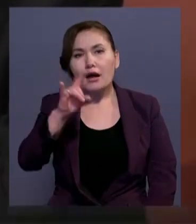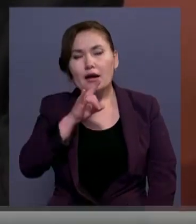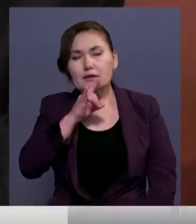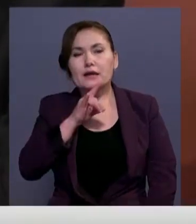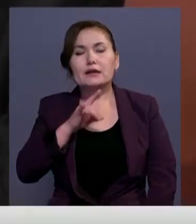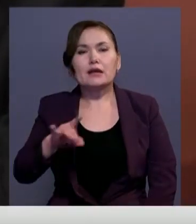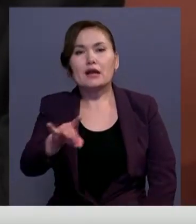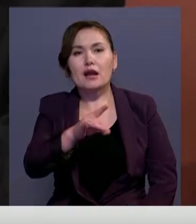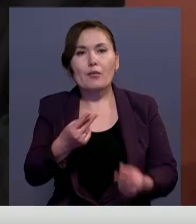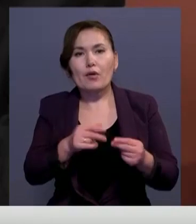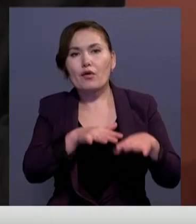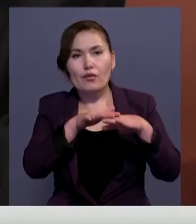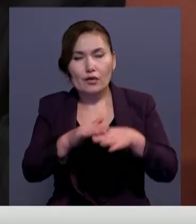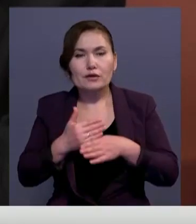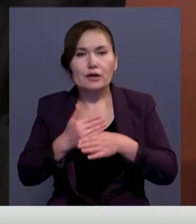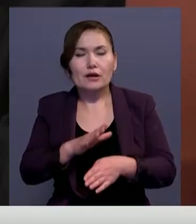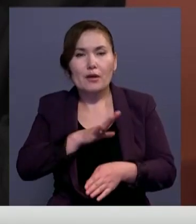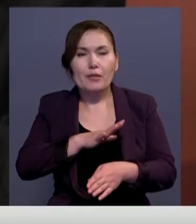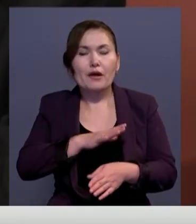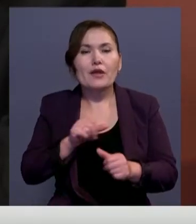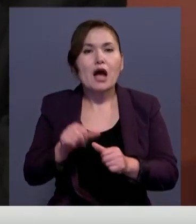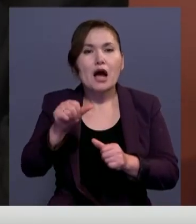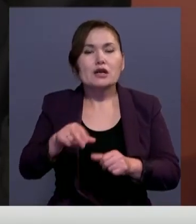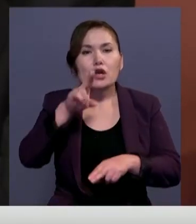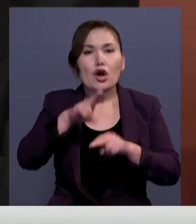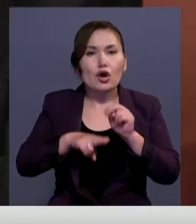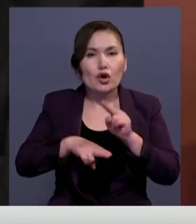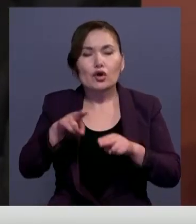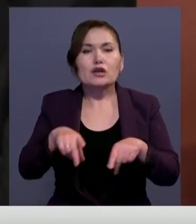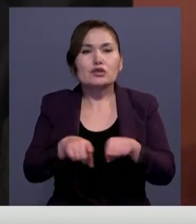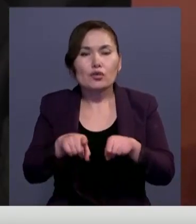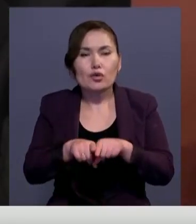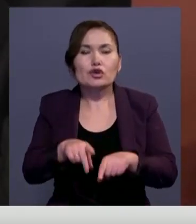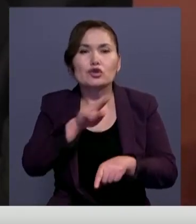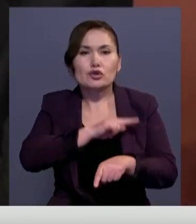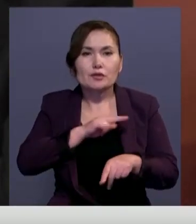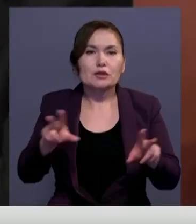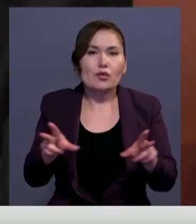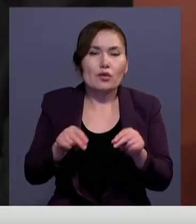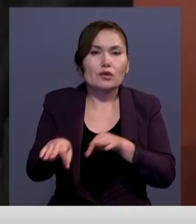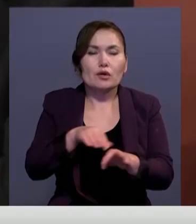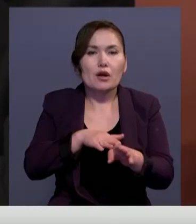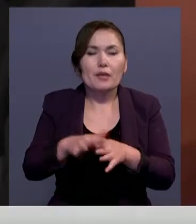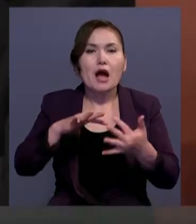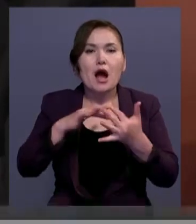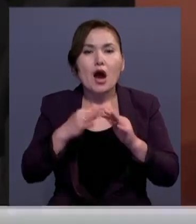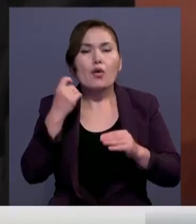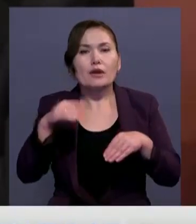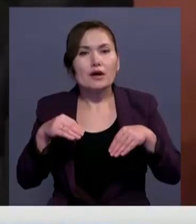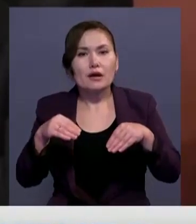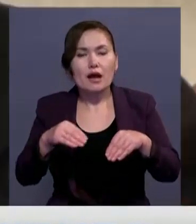бірқатар салаға инвестиция салдық. Әсіресе құрылыс саласында сәтті жобаларды жүзеге асырып келеміз. Тап осылай ауыл шаруашылығы